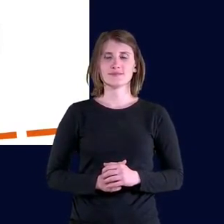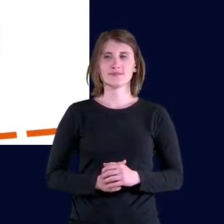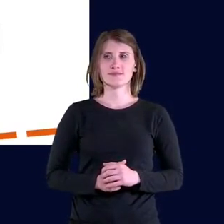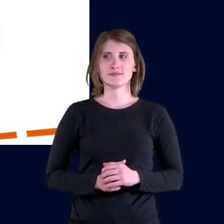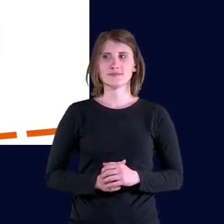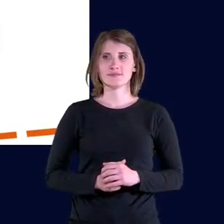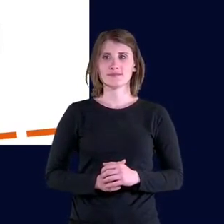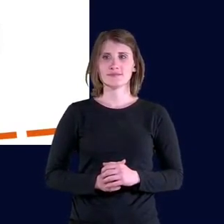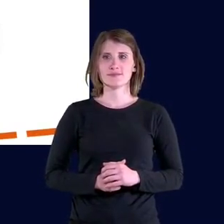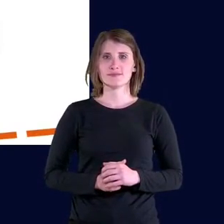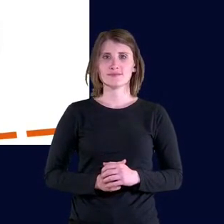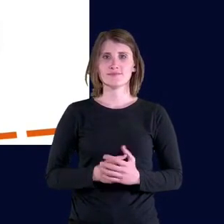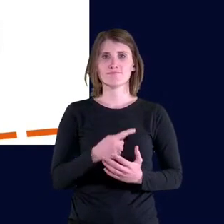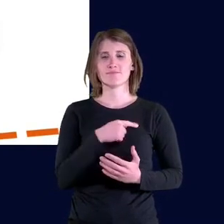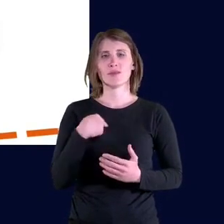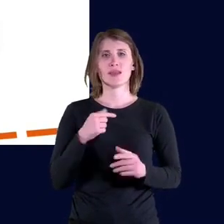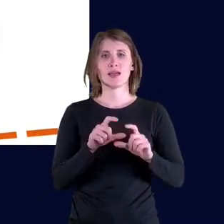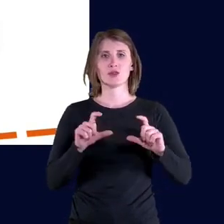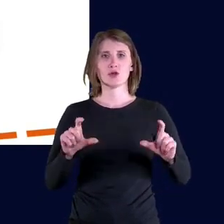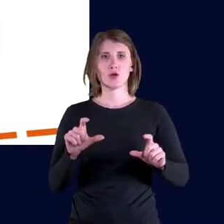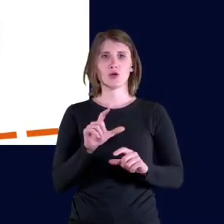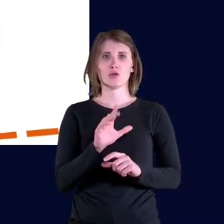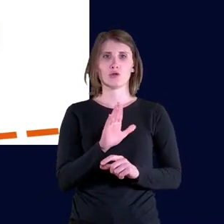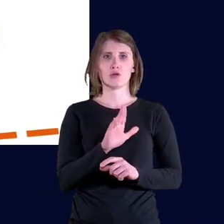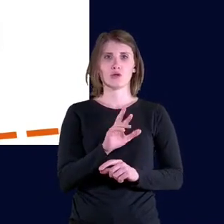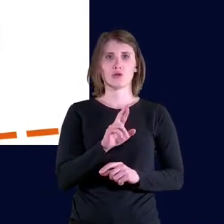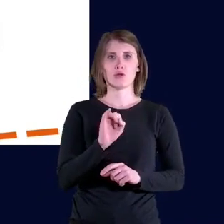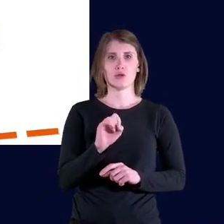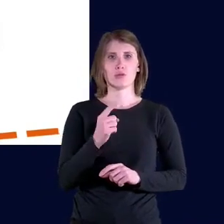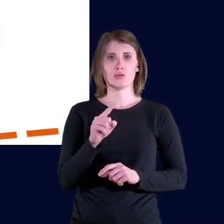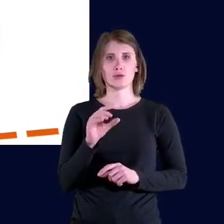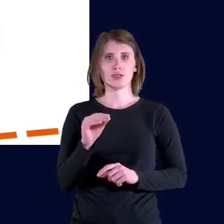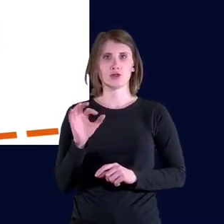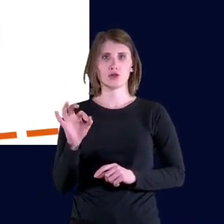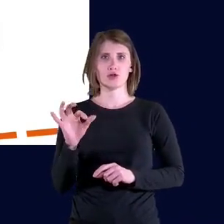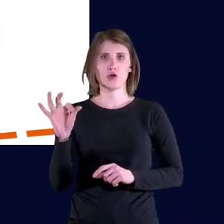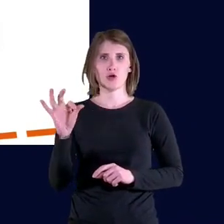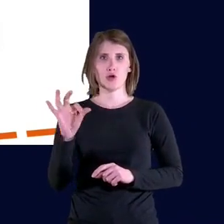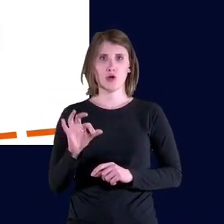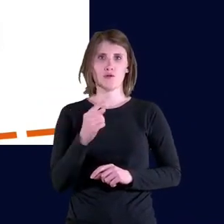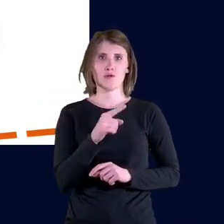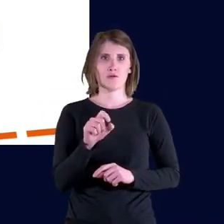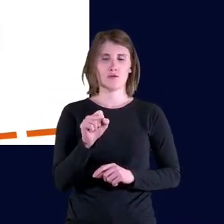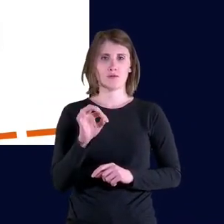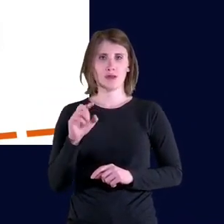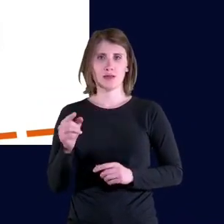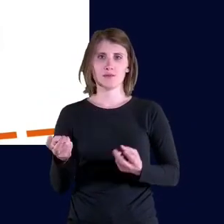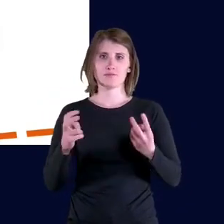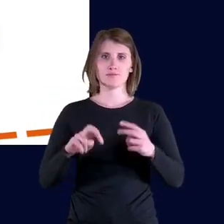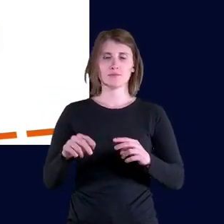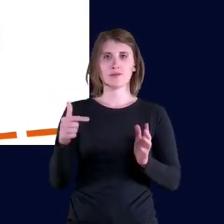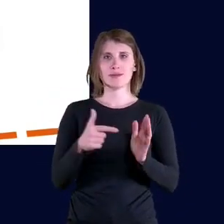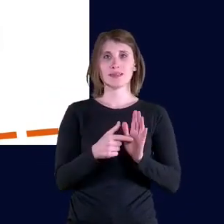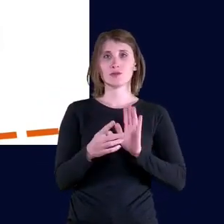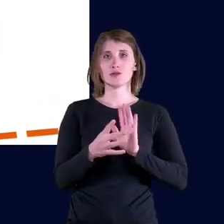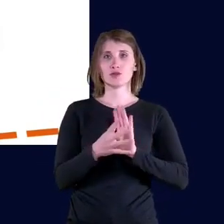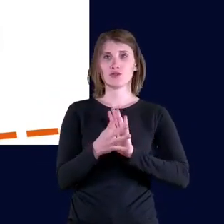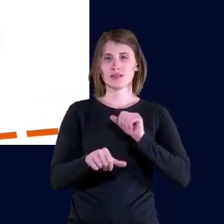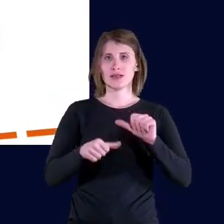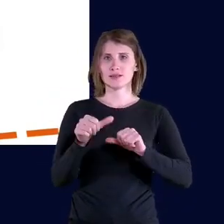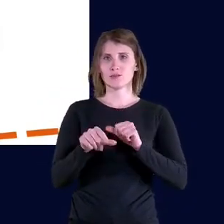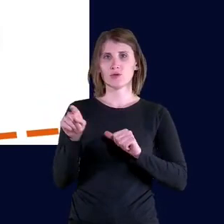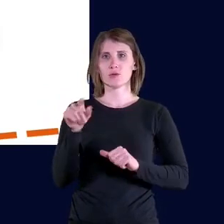i nasze konto w Wilkowicach osób które zostało założone 2019 roku na